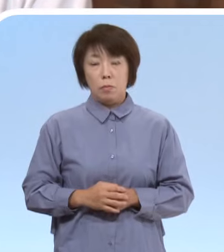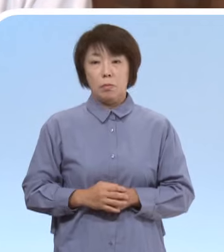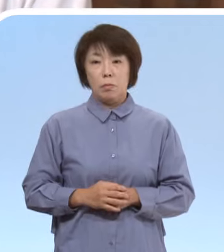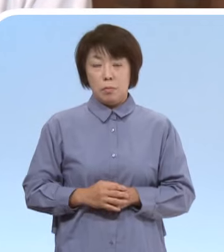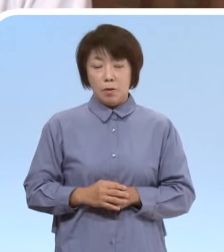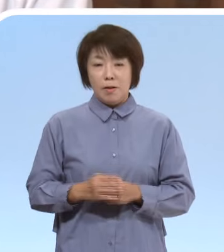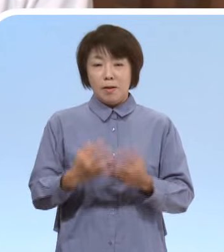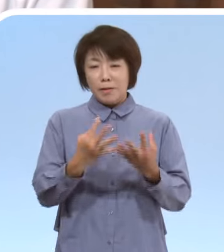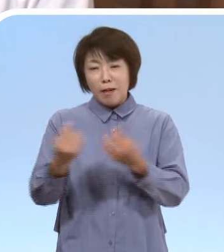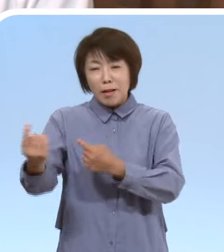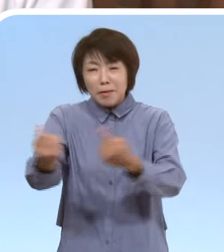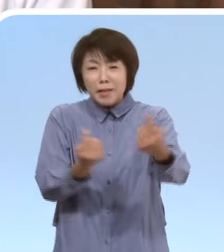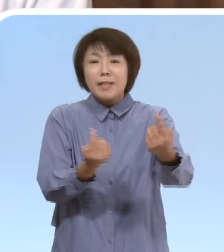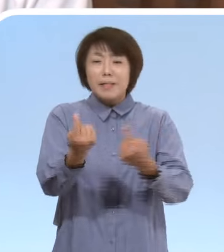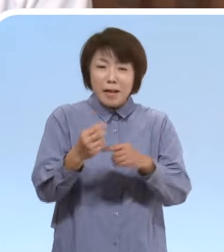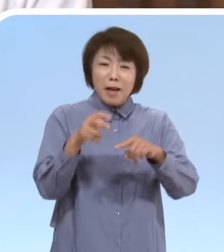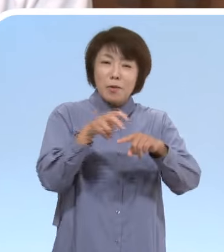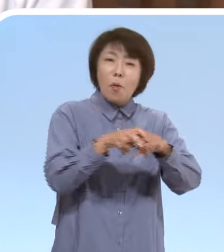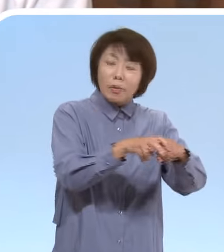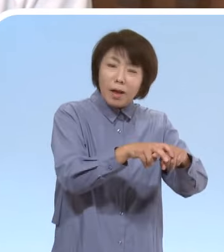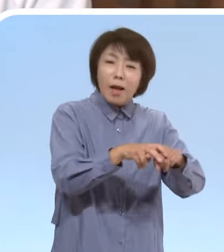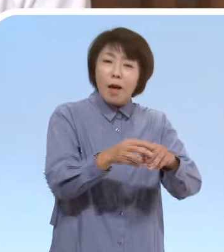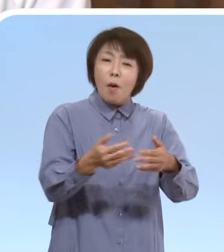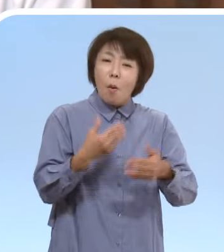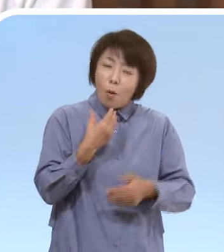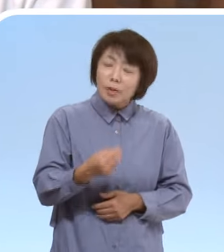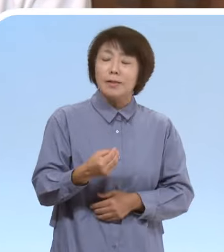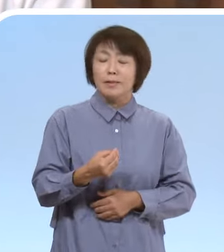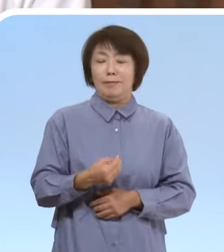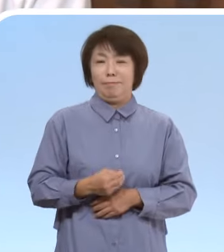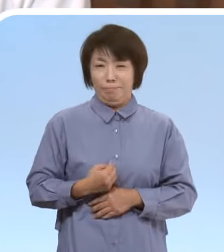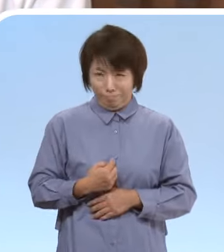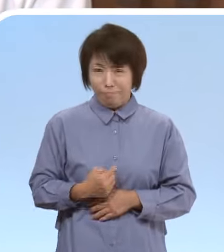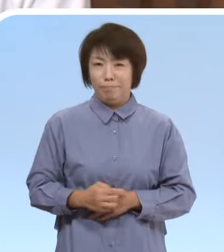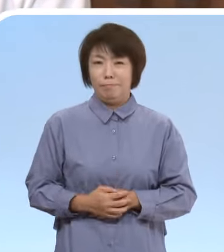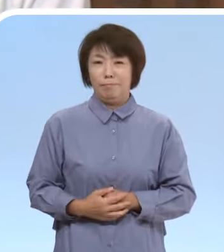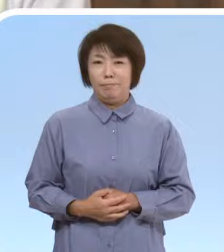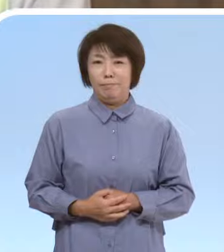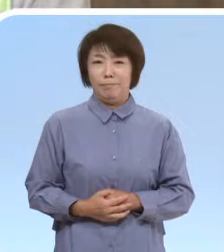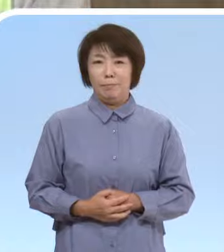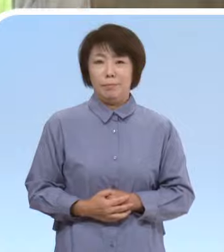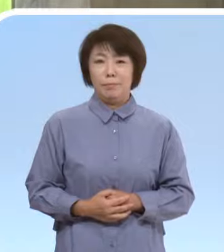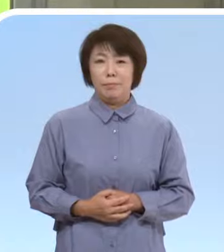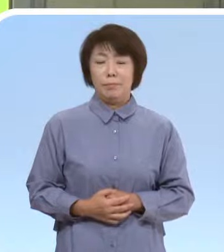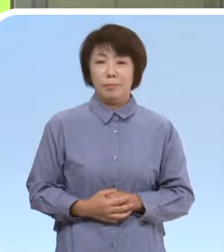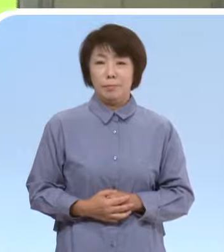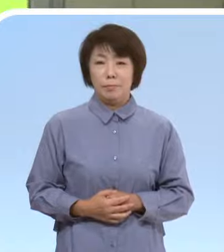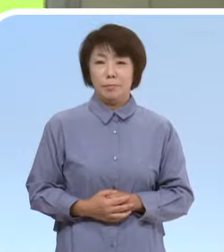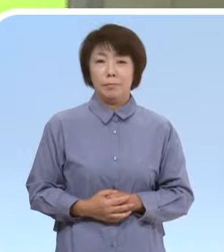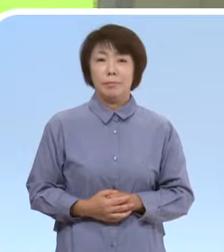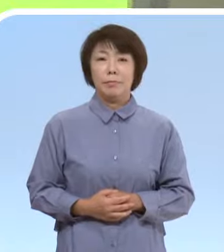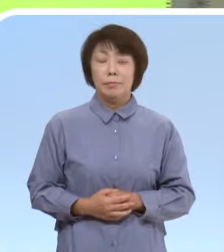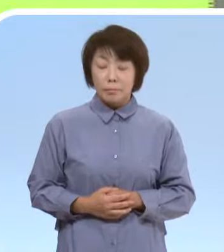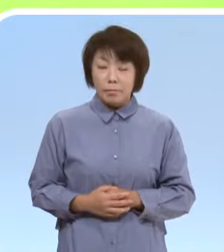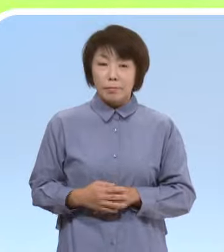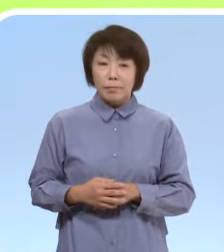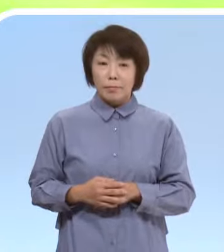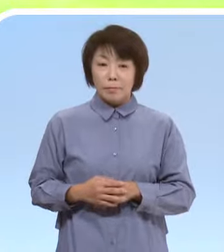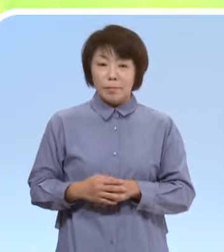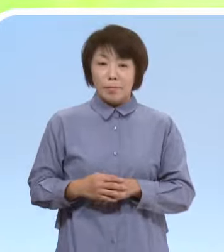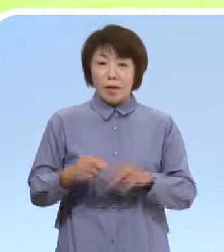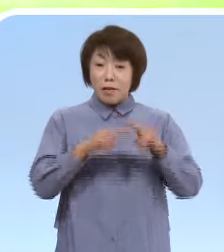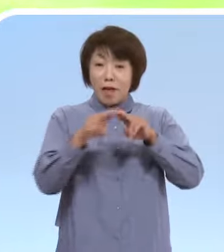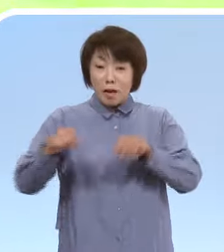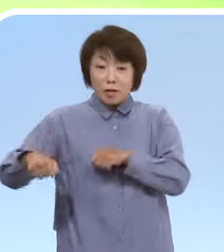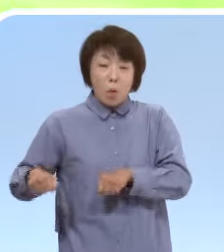たくさんの人に北条鉄道に乗っていただければ本当にいいかなと僕は思ってます、 いや、自転車も一緒